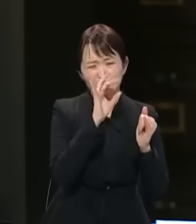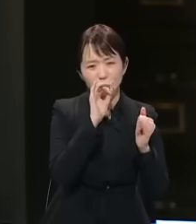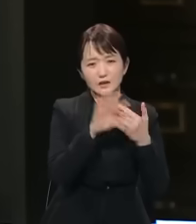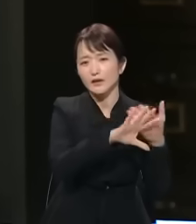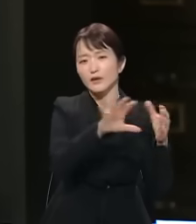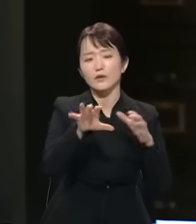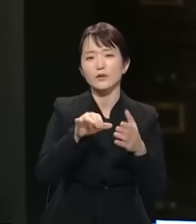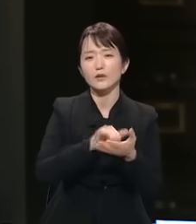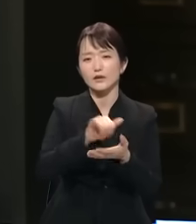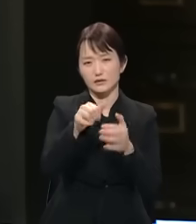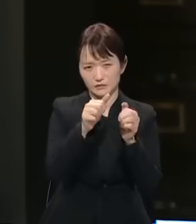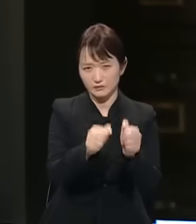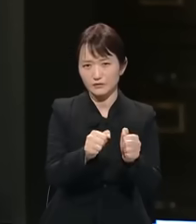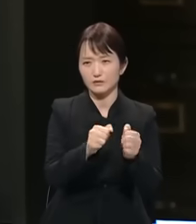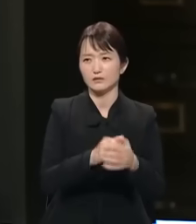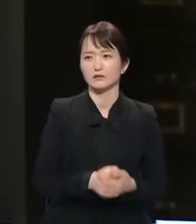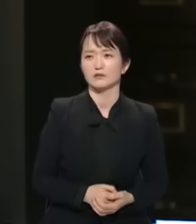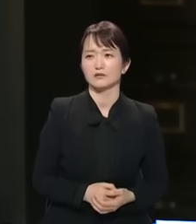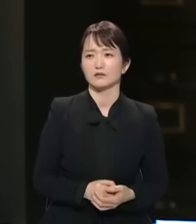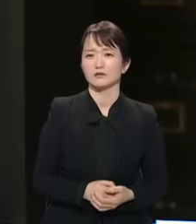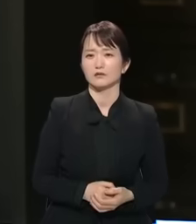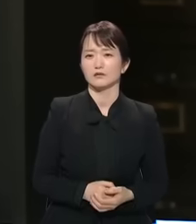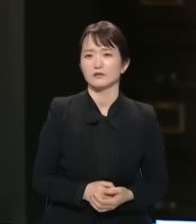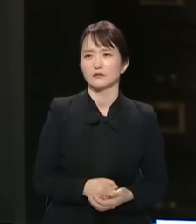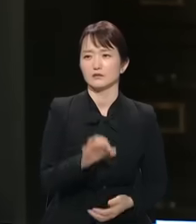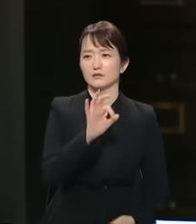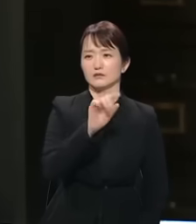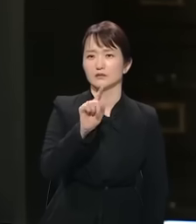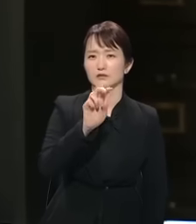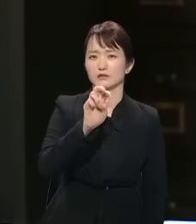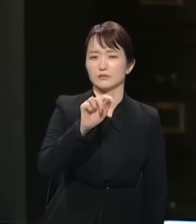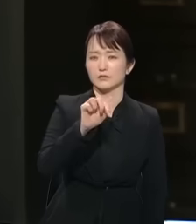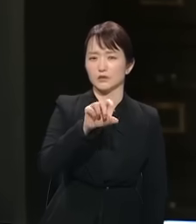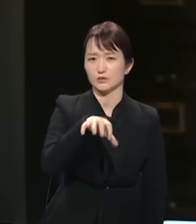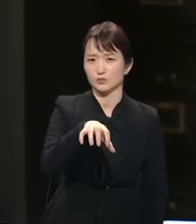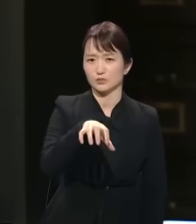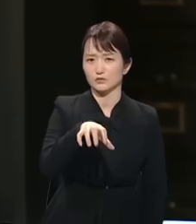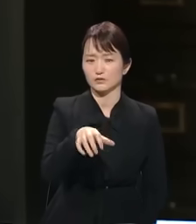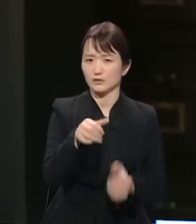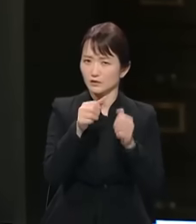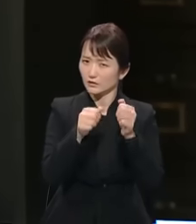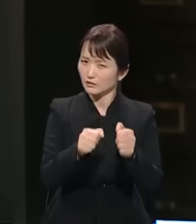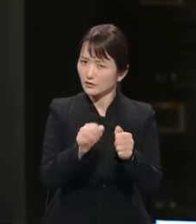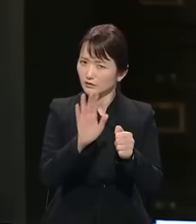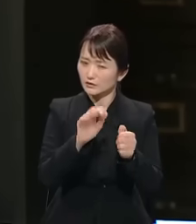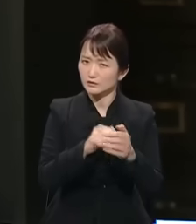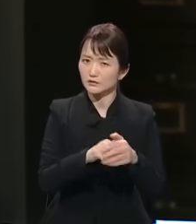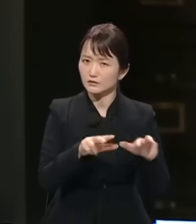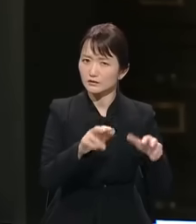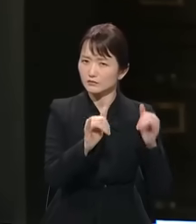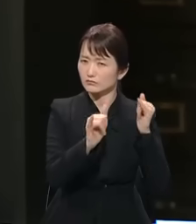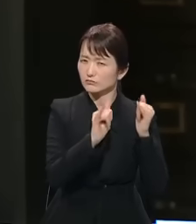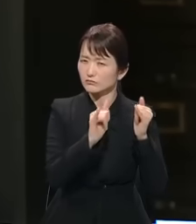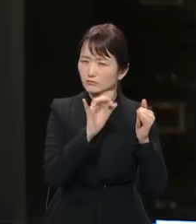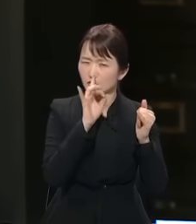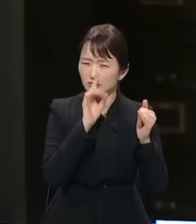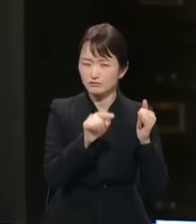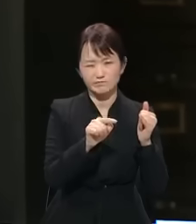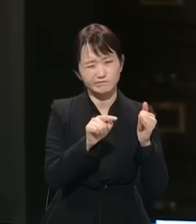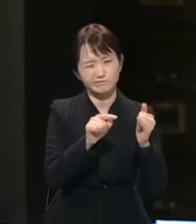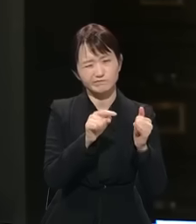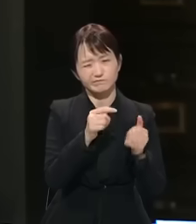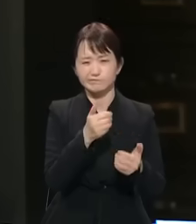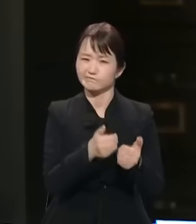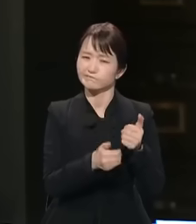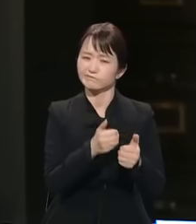있어서. 글쎄요. 뭐 아마존 오지에 가 있는 게 아닌 이상 지금 뭐 연락이 안 닿는다는 건 조금 그렇지 않습니까?